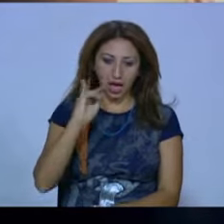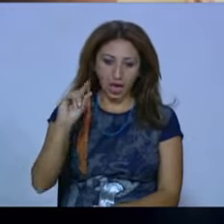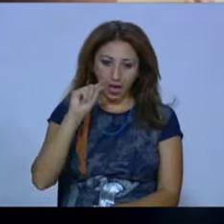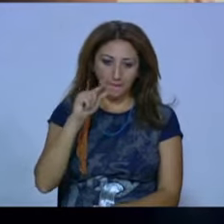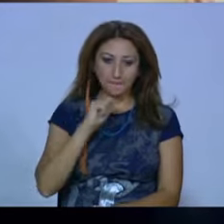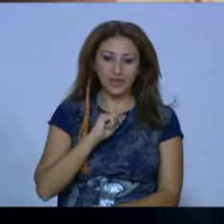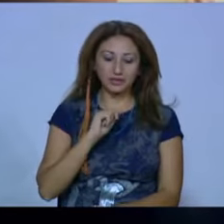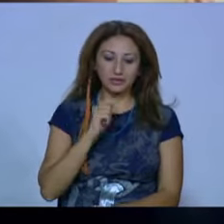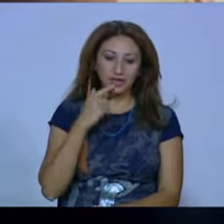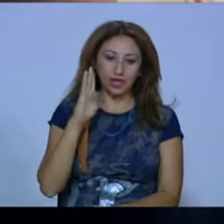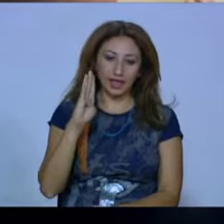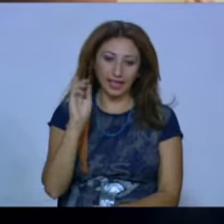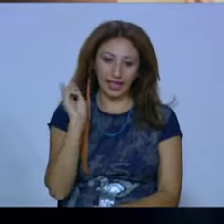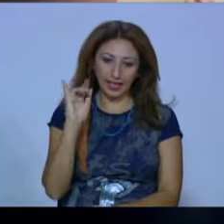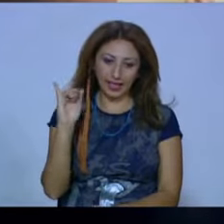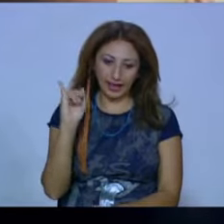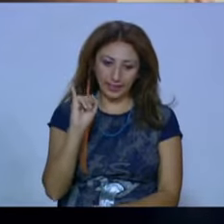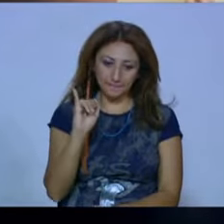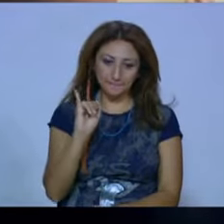سعد وادي كريم